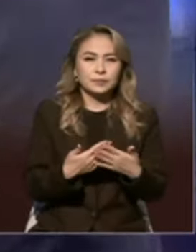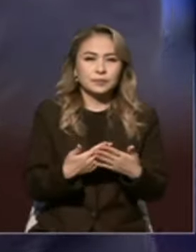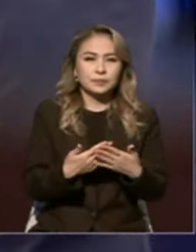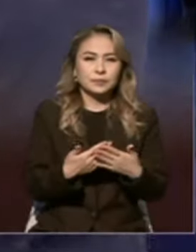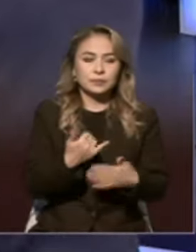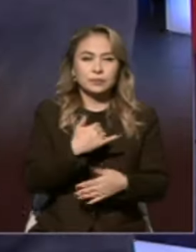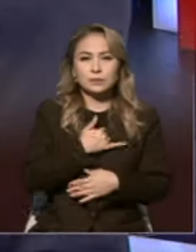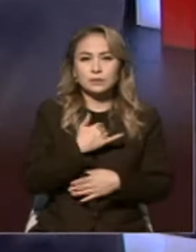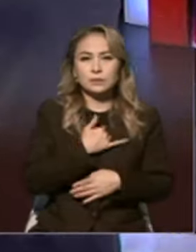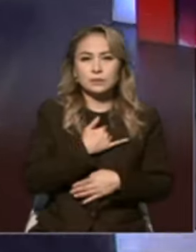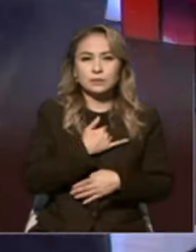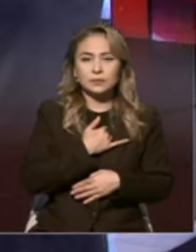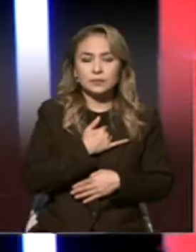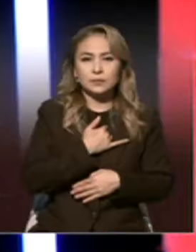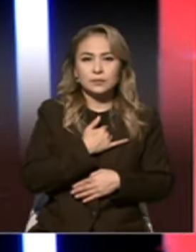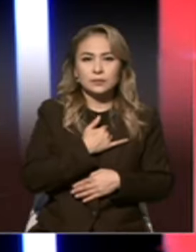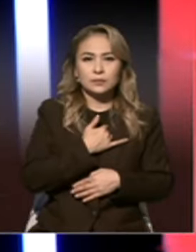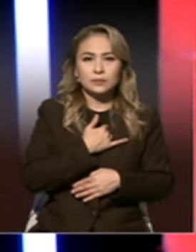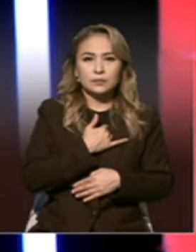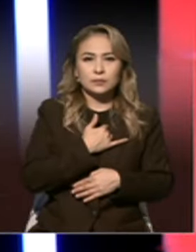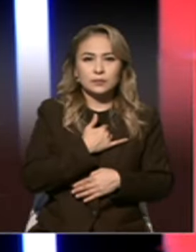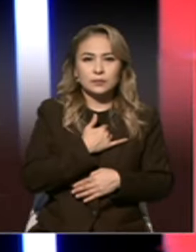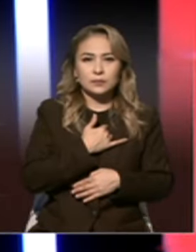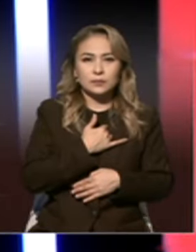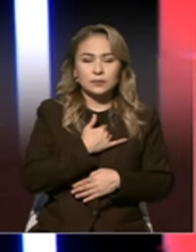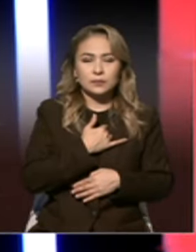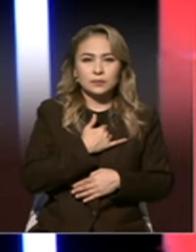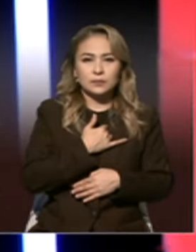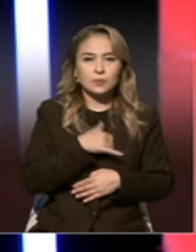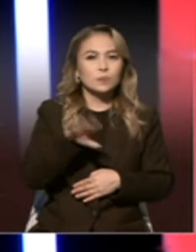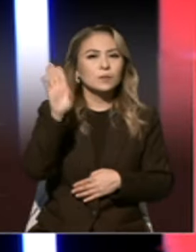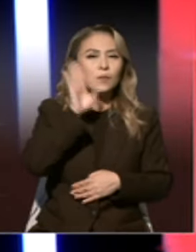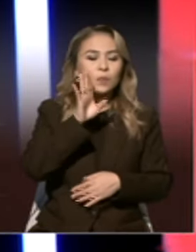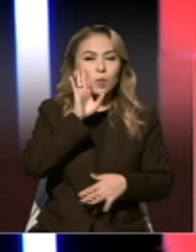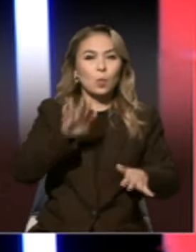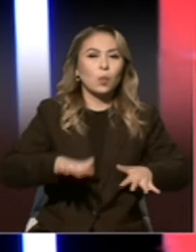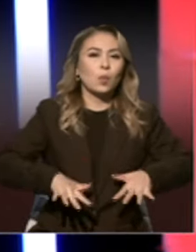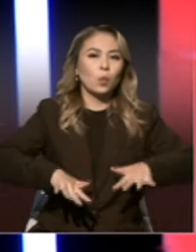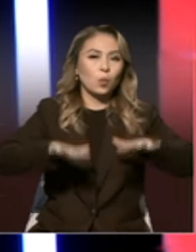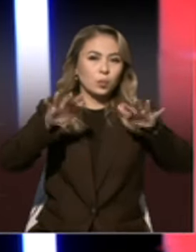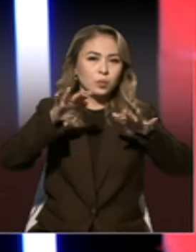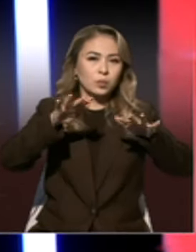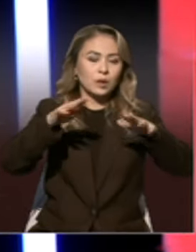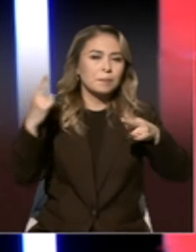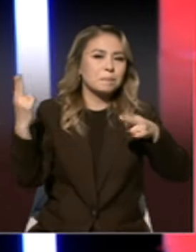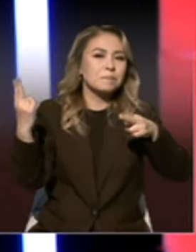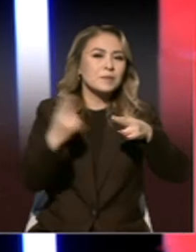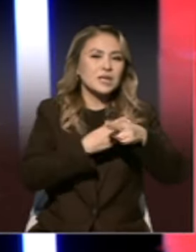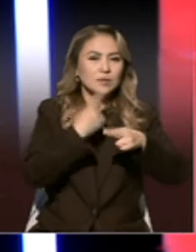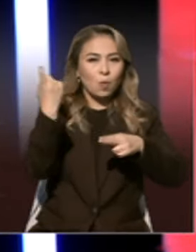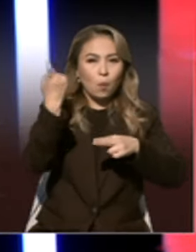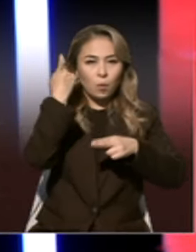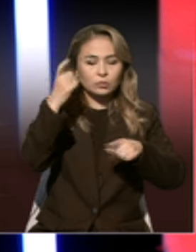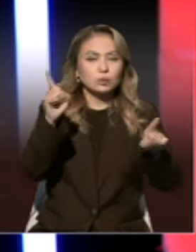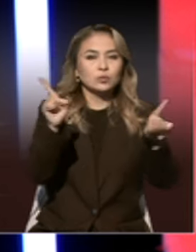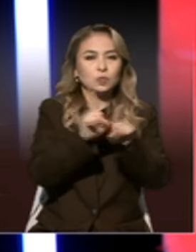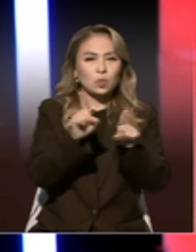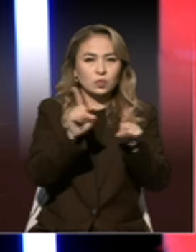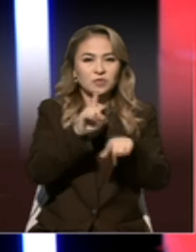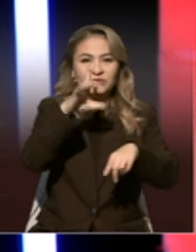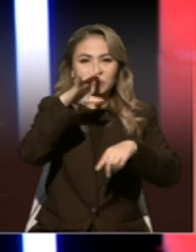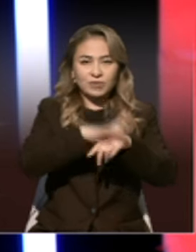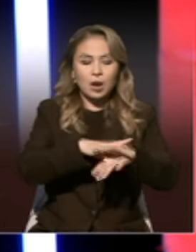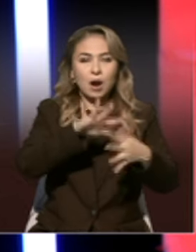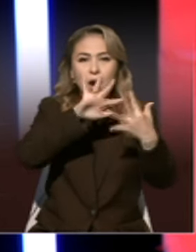біздегі мынау жаңағы су қоймалары иесіз қалды. Ол да ақиқат.